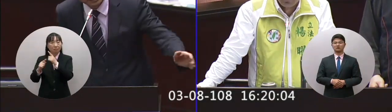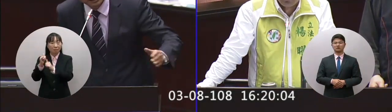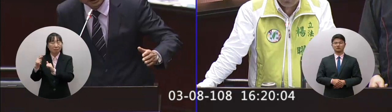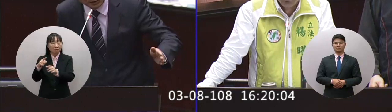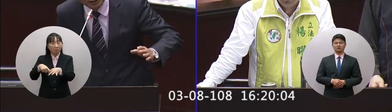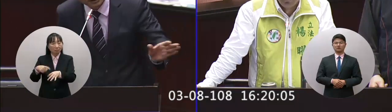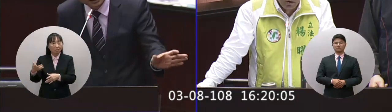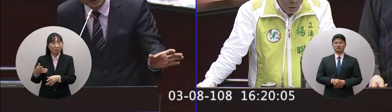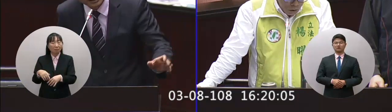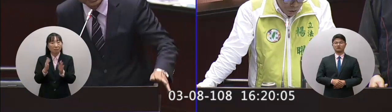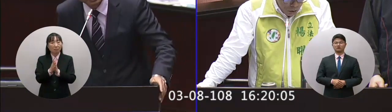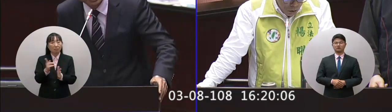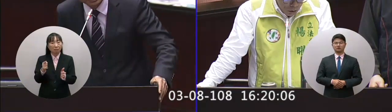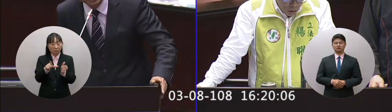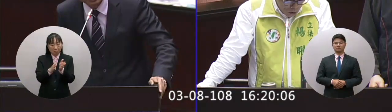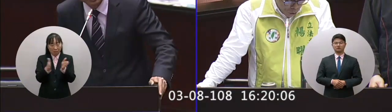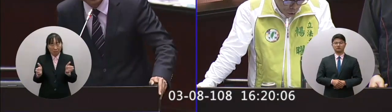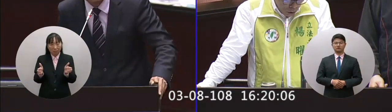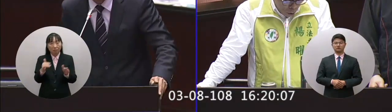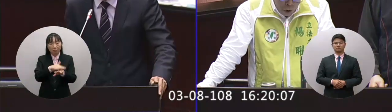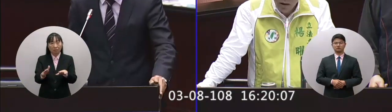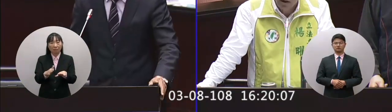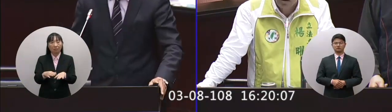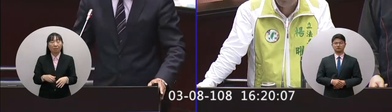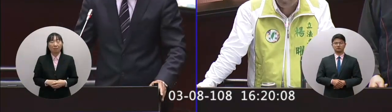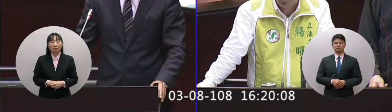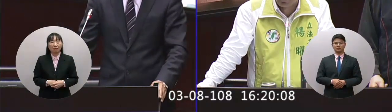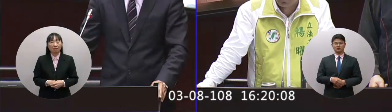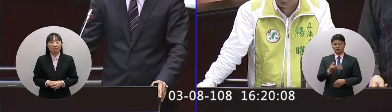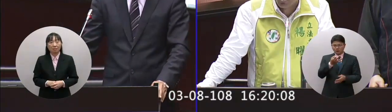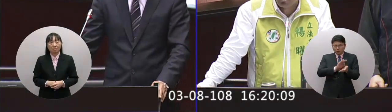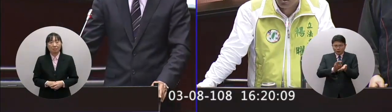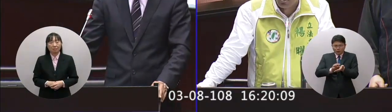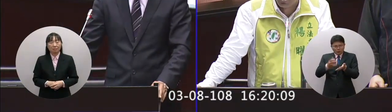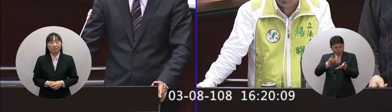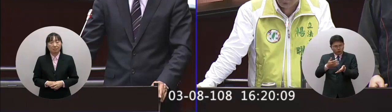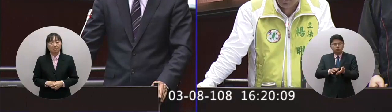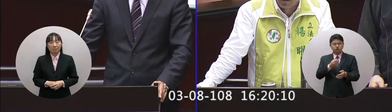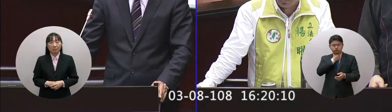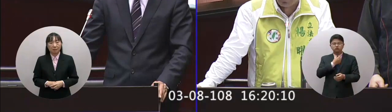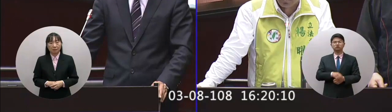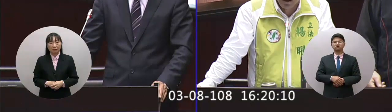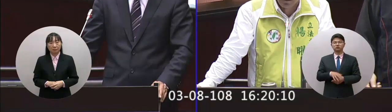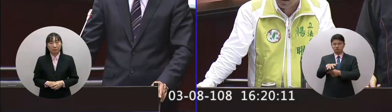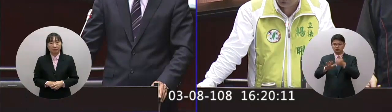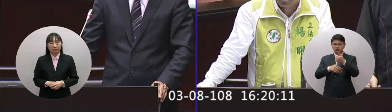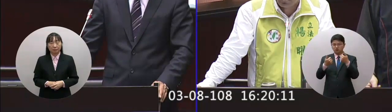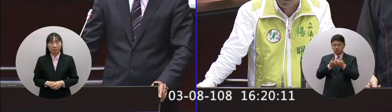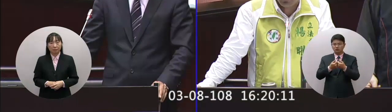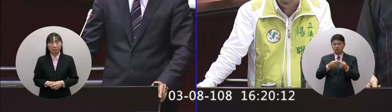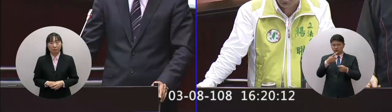所以那个期间也有弹性的处理。 多花一些经费，因为其实农委会，整